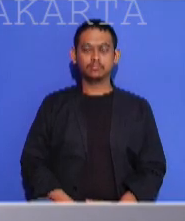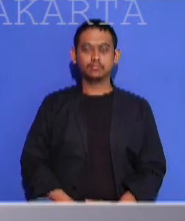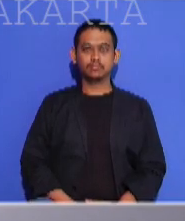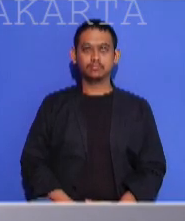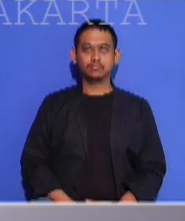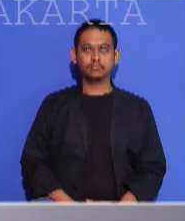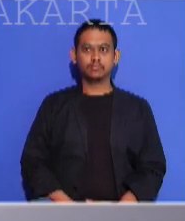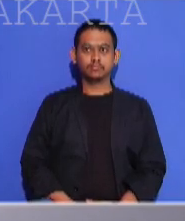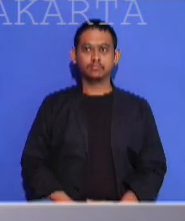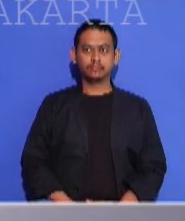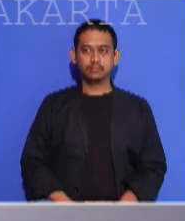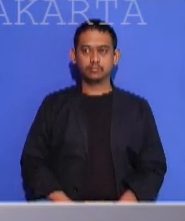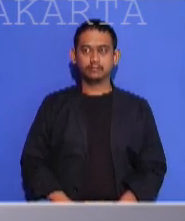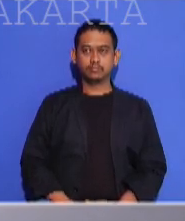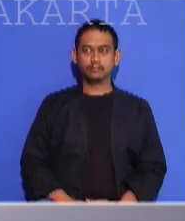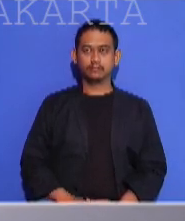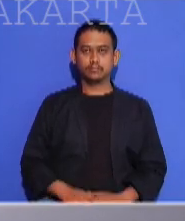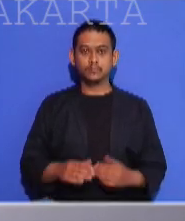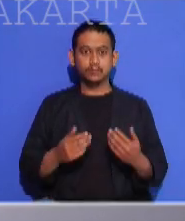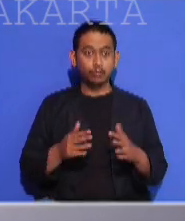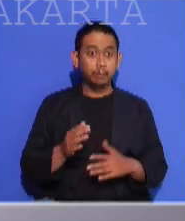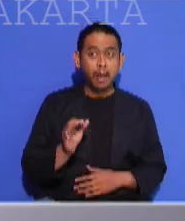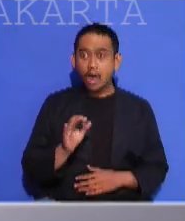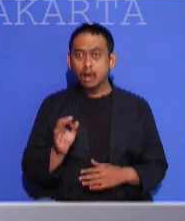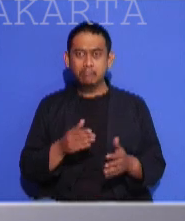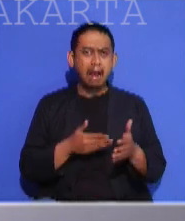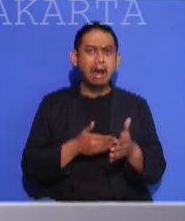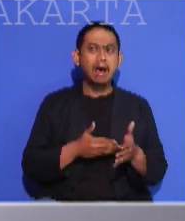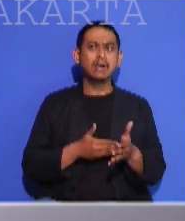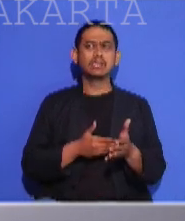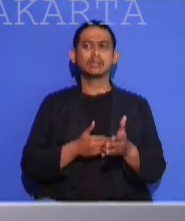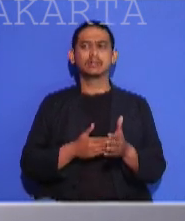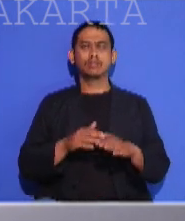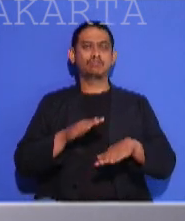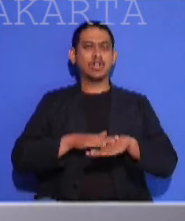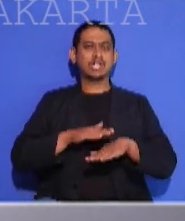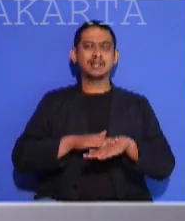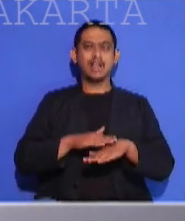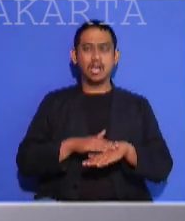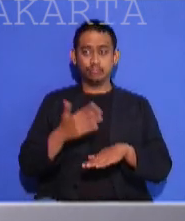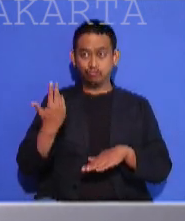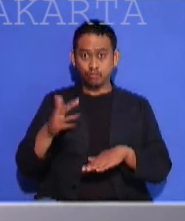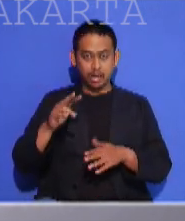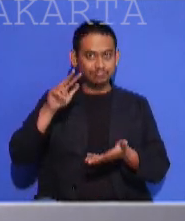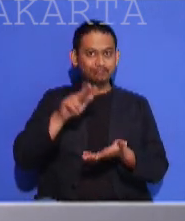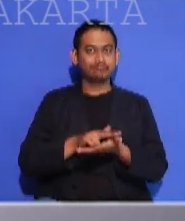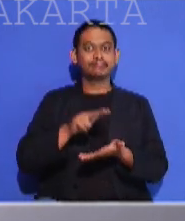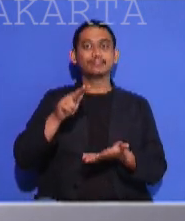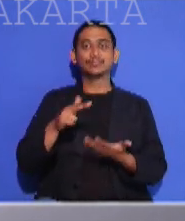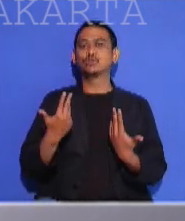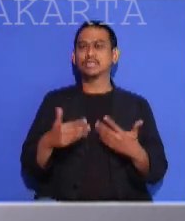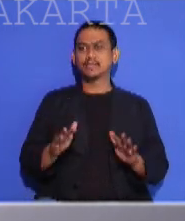setelah sempat vakum beberapa waktu pengurus dewan kebudayaan Bantul kini telah dikukuhkan dan segera melaksanakan program